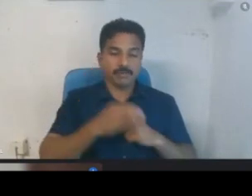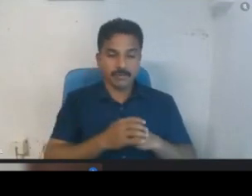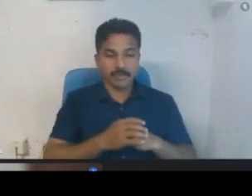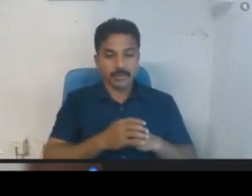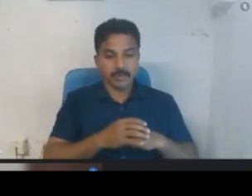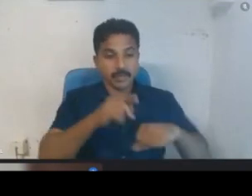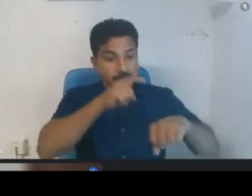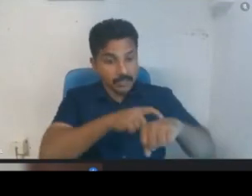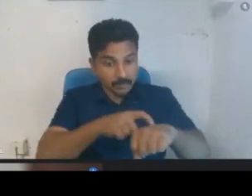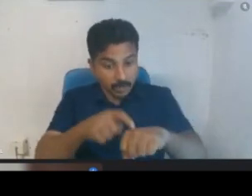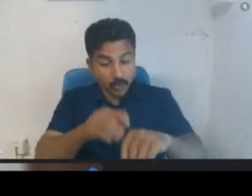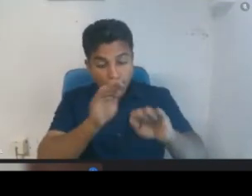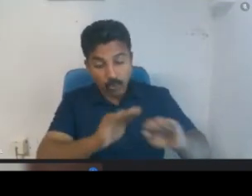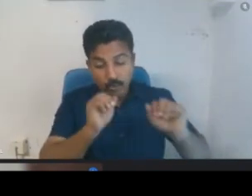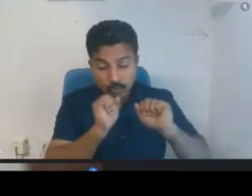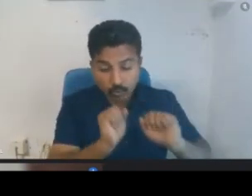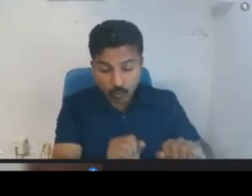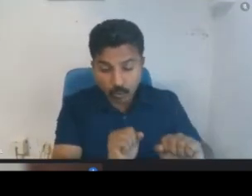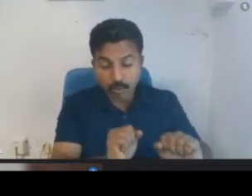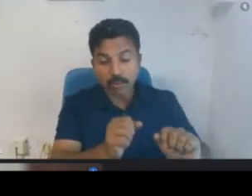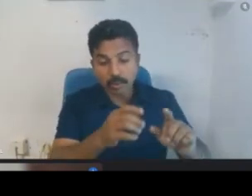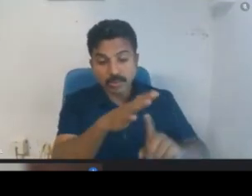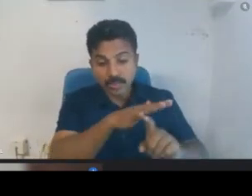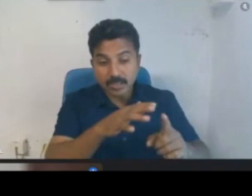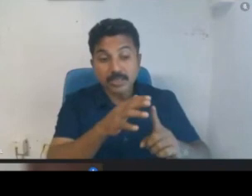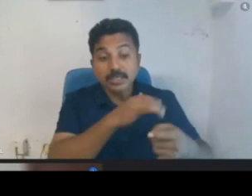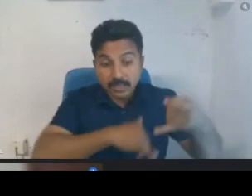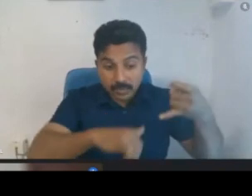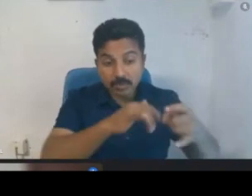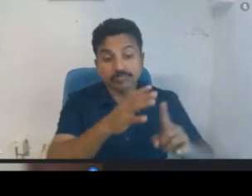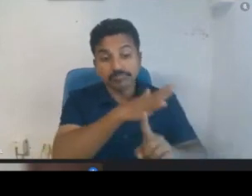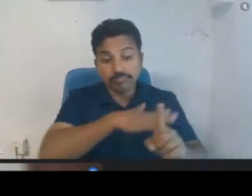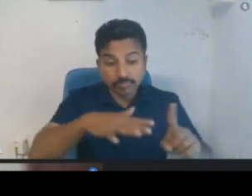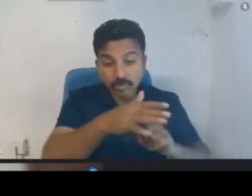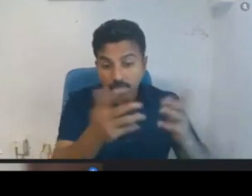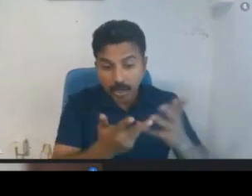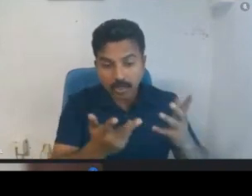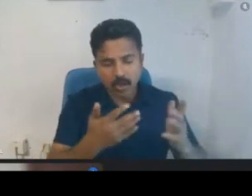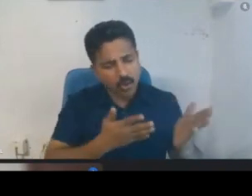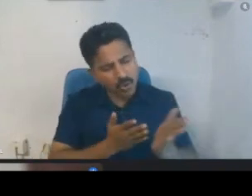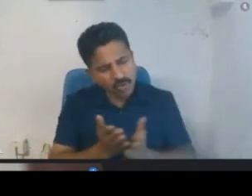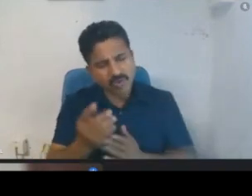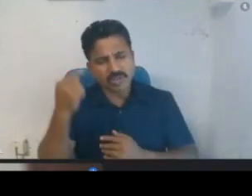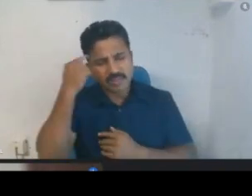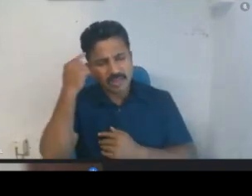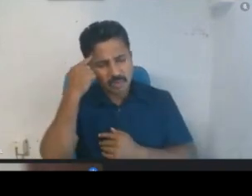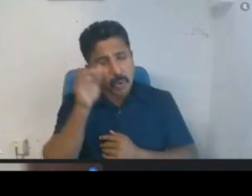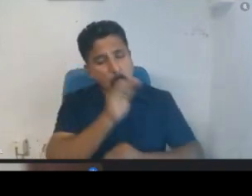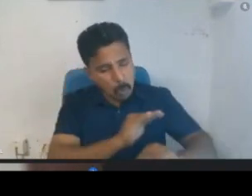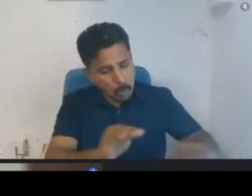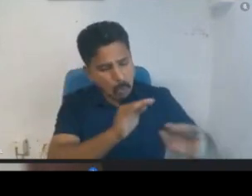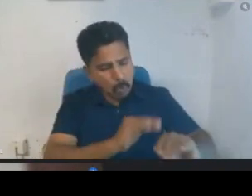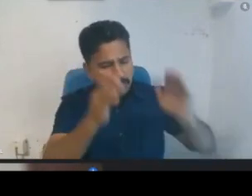നമ്മുടെ കുട്ടികളുടെ അവസ്ഥയെക്കുറിച്ച് നമ്മളുടെ കുറച്ച് ചിന്തകൾ എപ്പോഴും നമ്മൾ ചിന്തിക്കുന്നത് ഈ കുഞ്ഞിനെ കുറിച്ച് തന്നെയായിരിക്കും. അത്